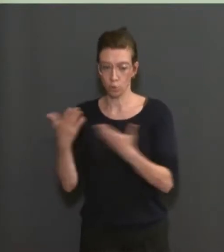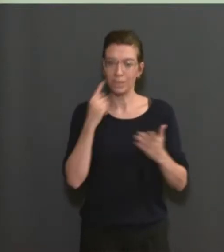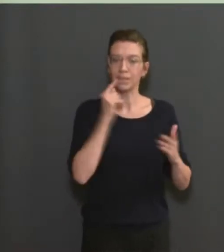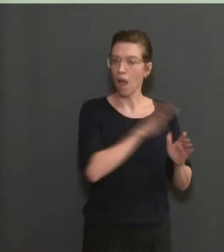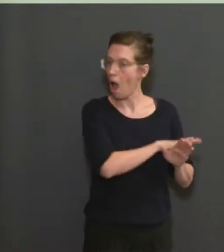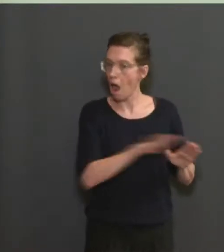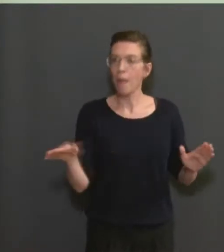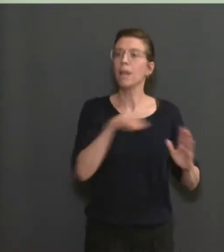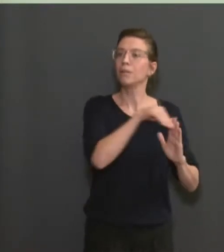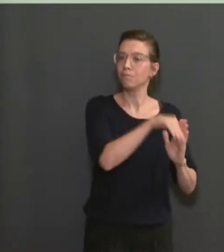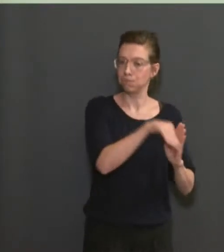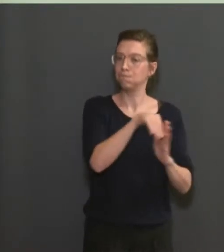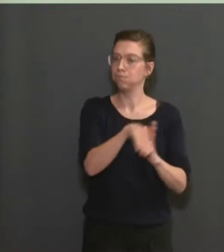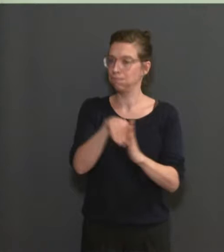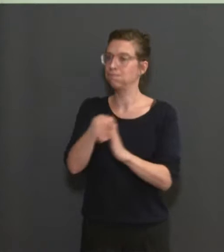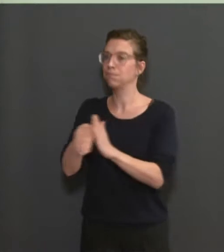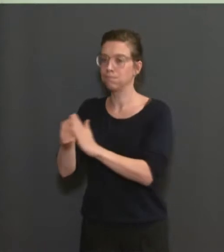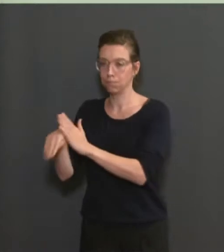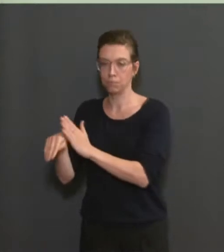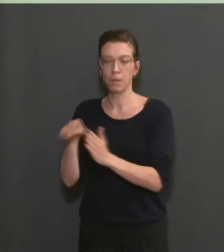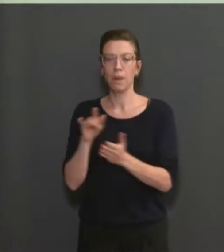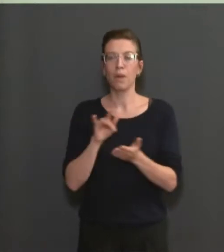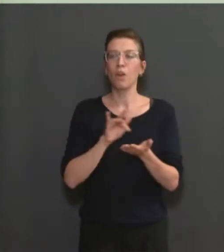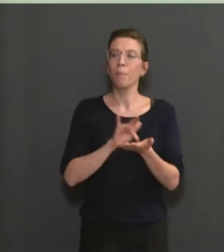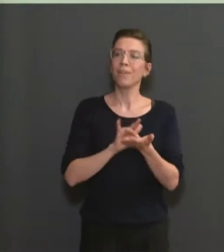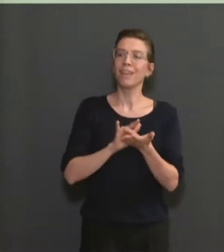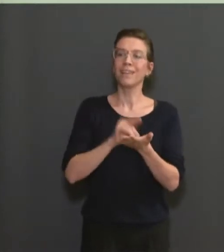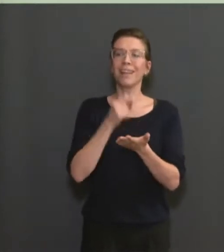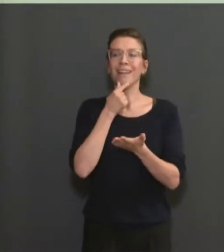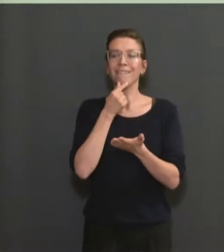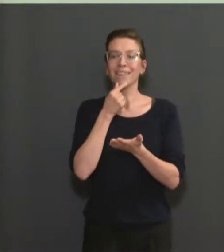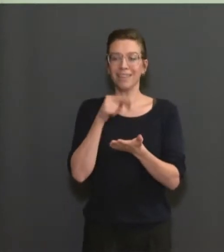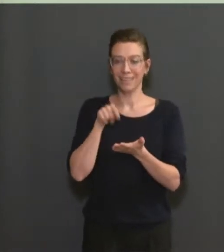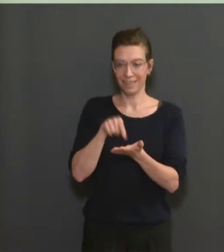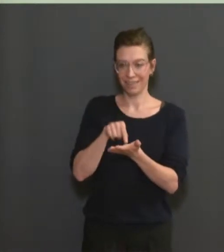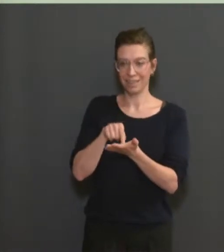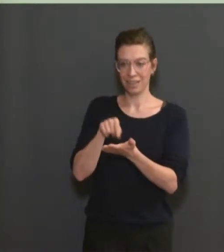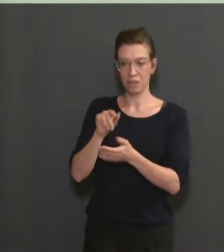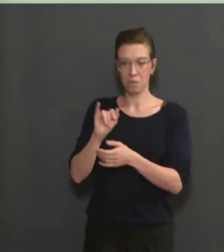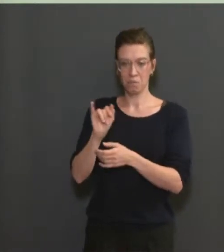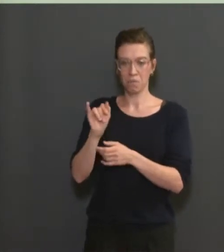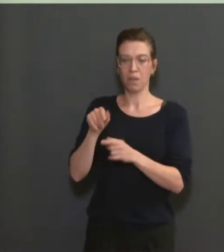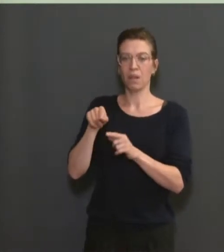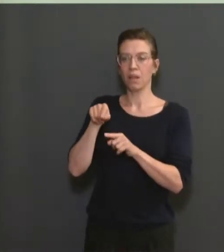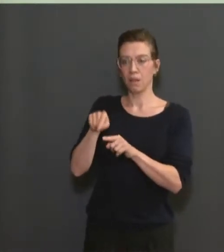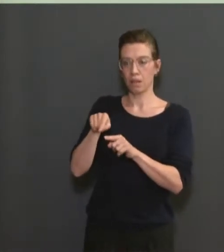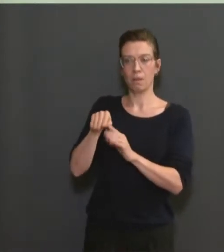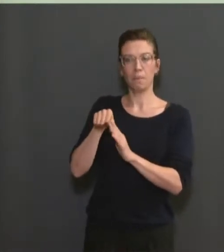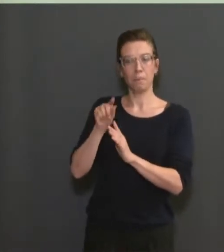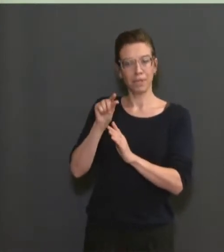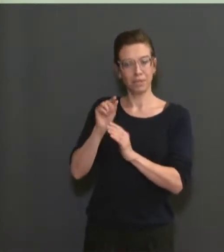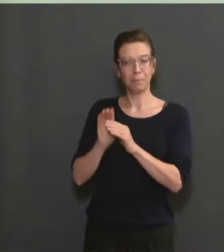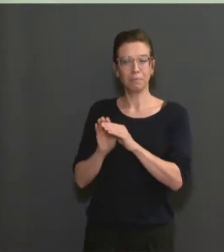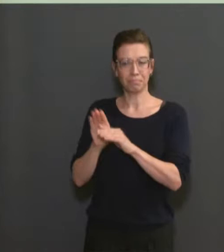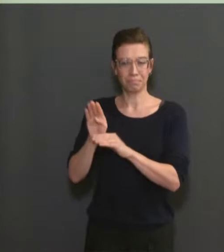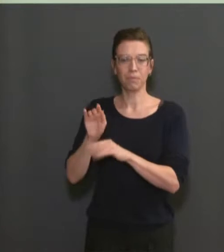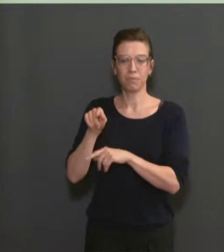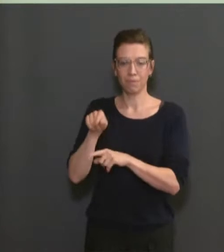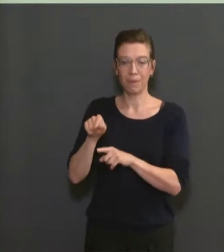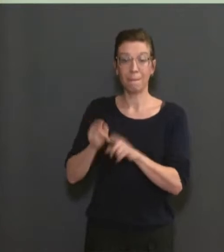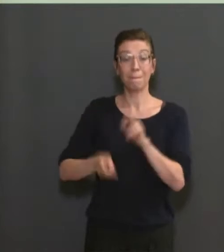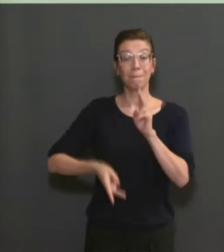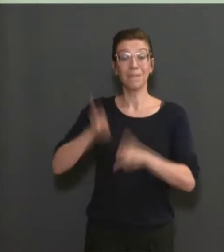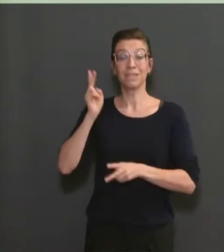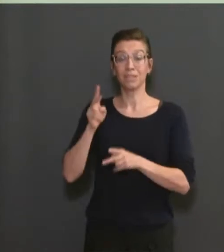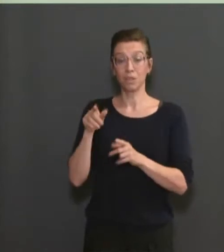nog lichtjes toe. De helft van alle gevallen is nu ouder dan 47 jaar. Het